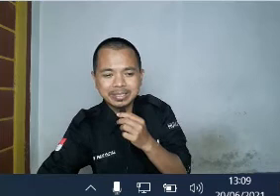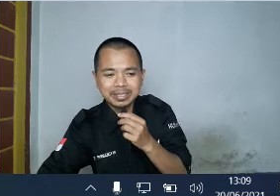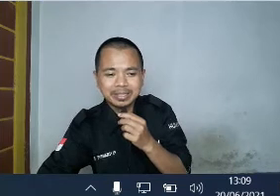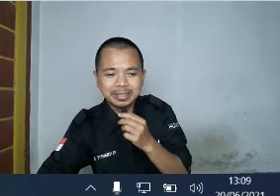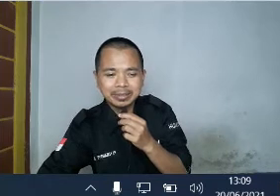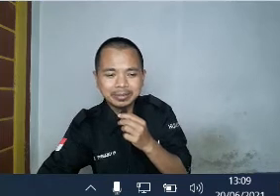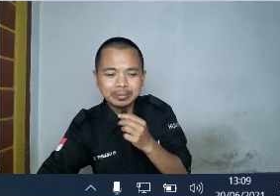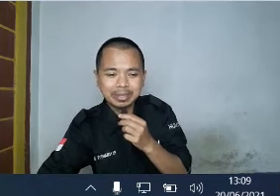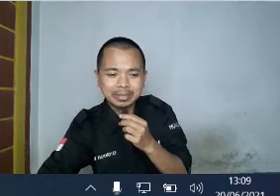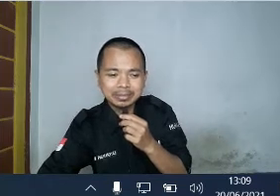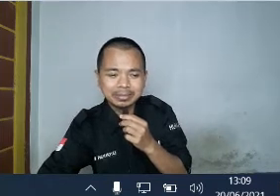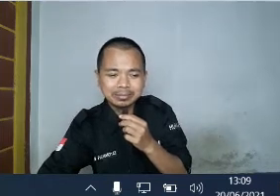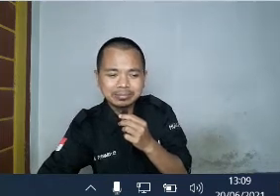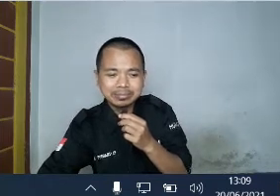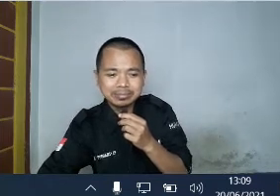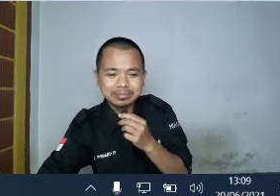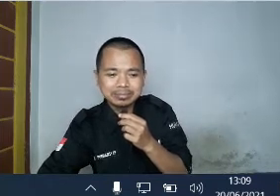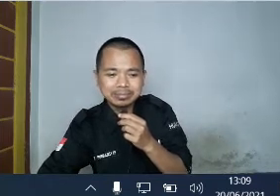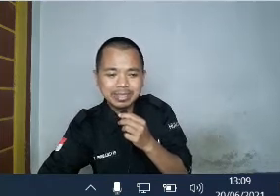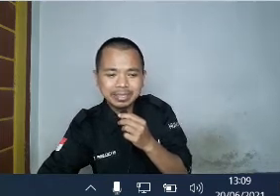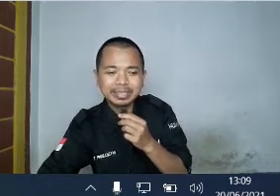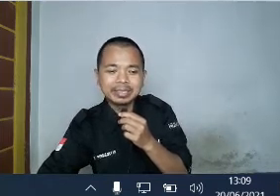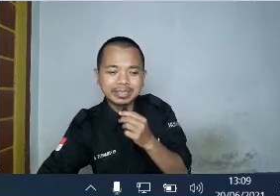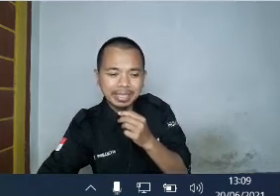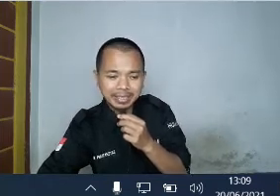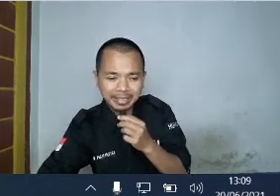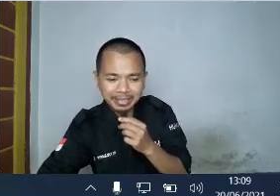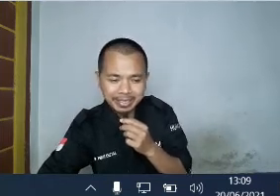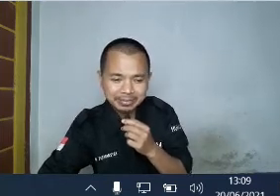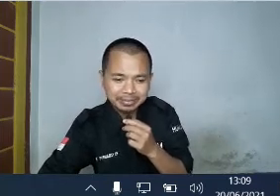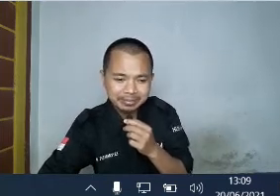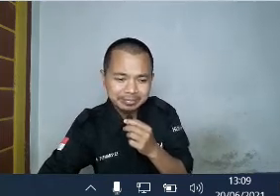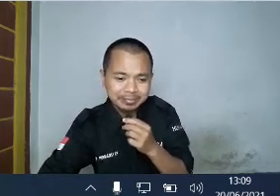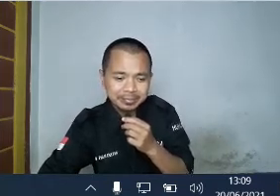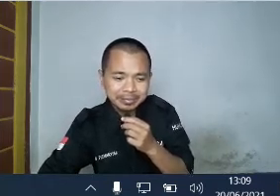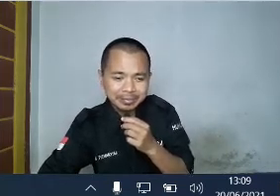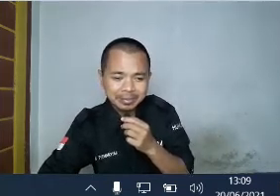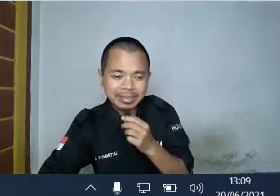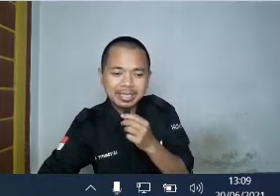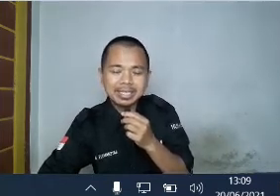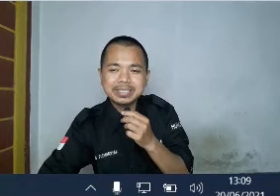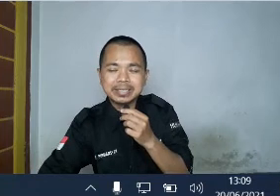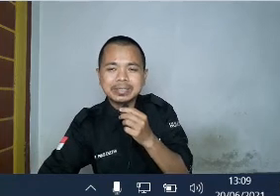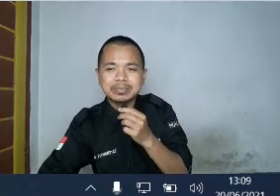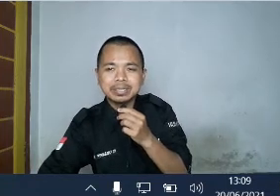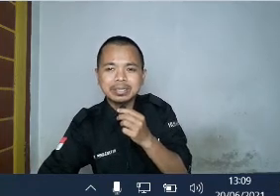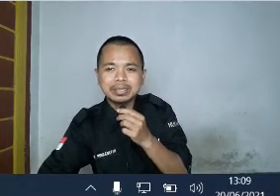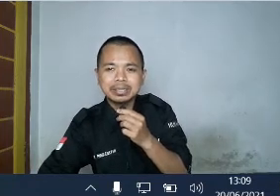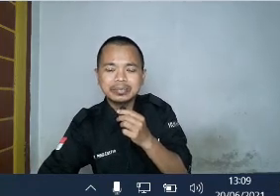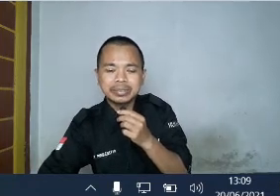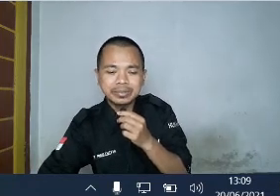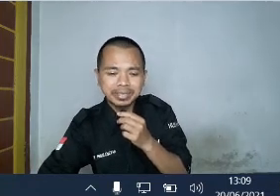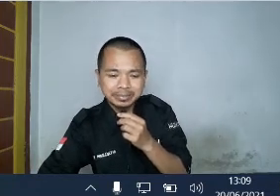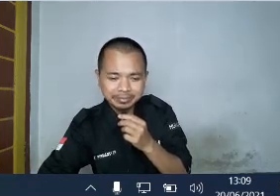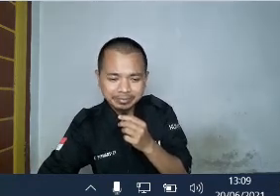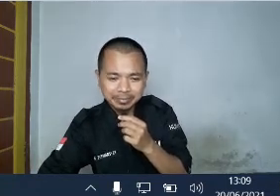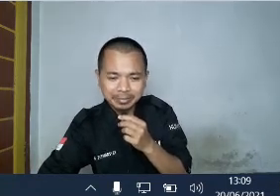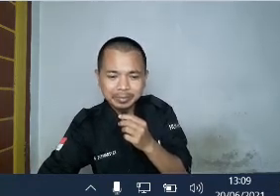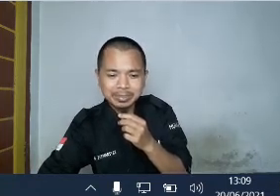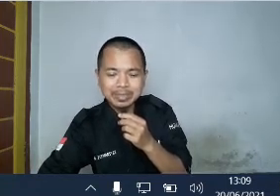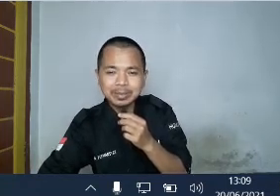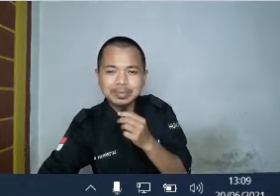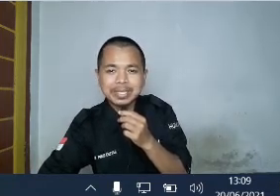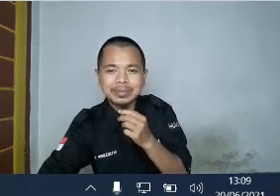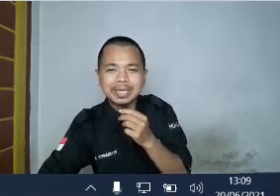aja sih nomor tracking kitanya ya nanti akan saya coba di video kan